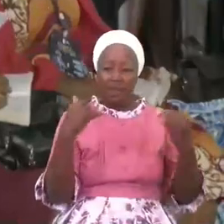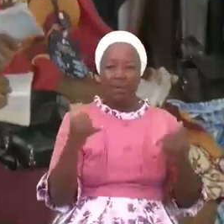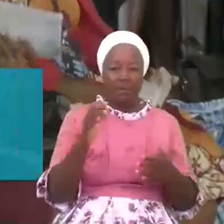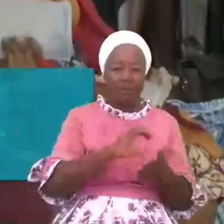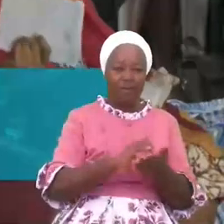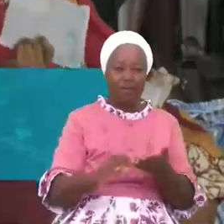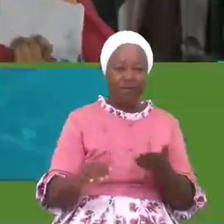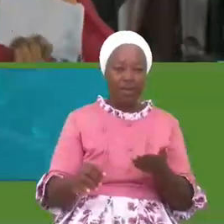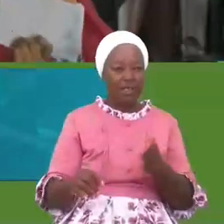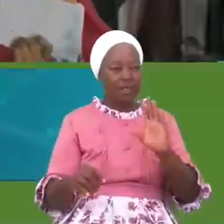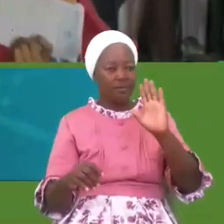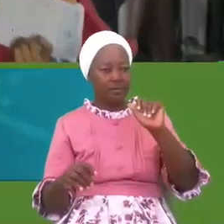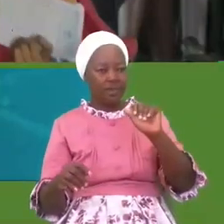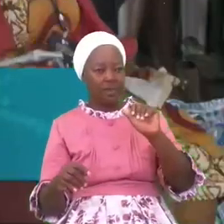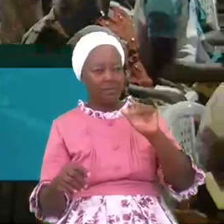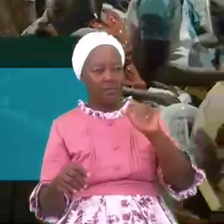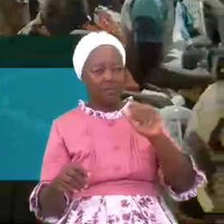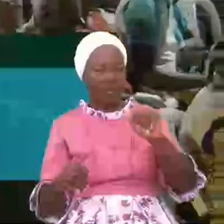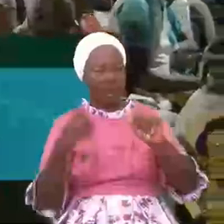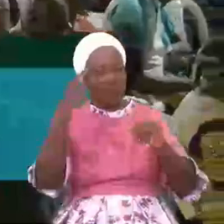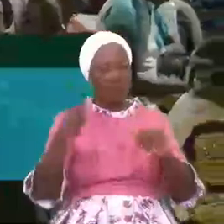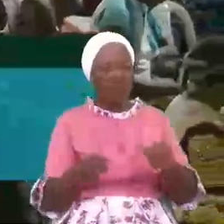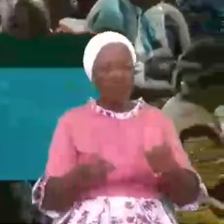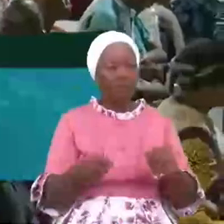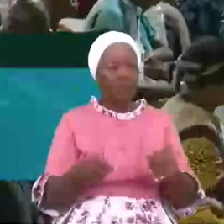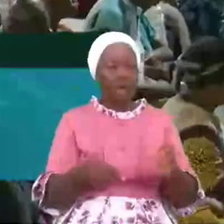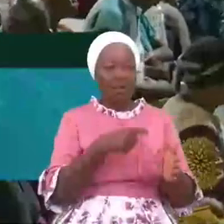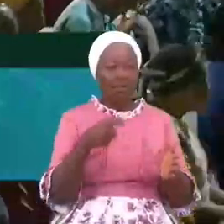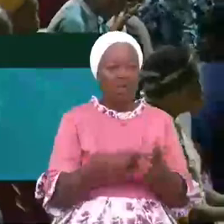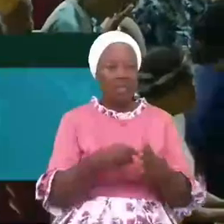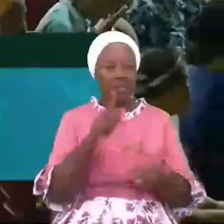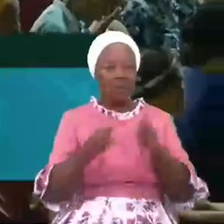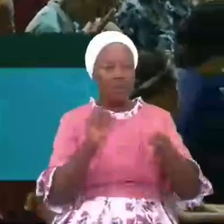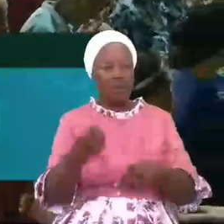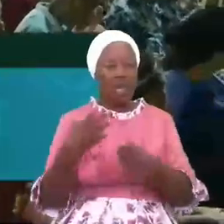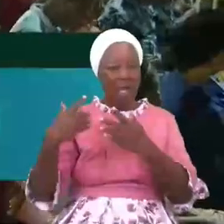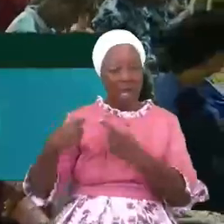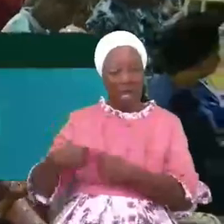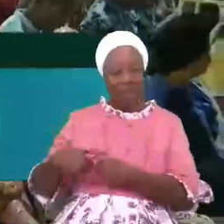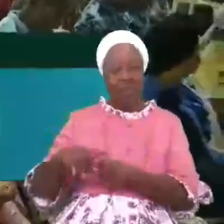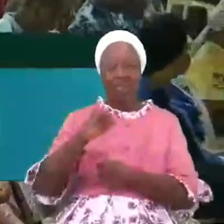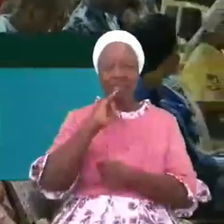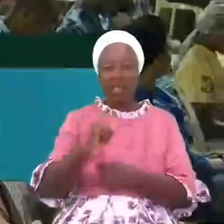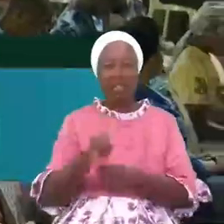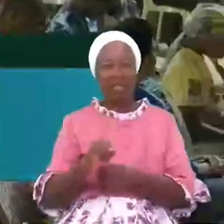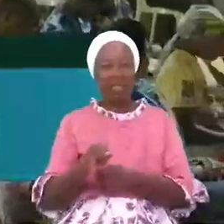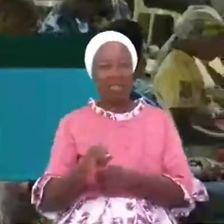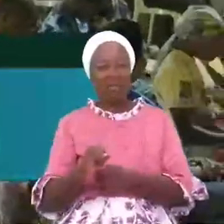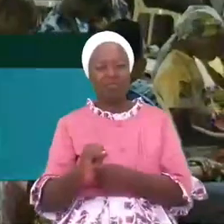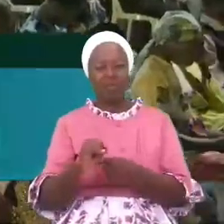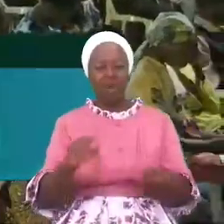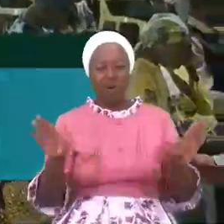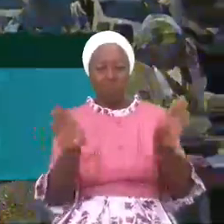Verset 15, car le cœur de ce peuple est devenu insensible et ils ont fermé leurs